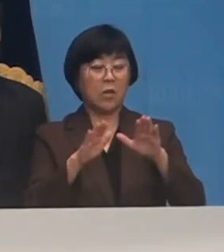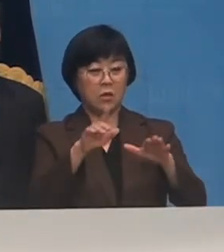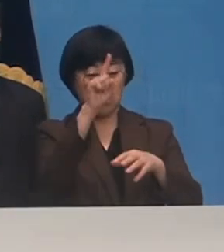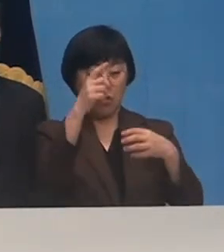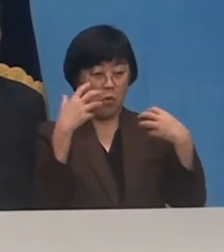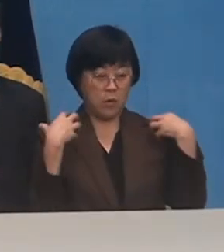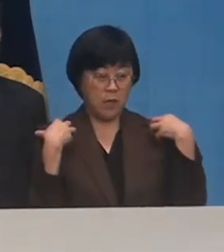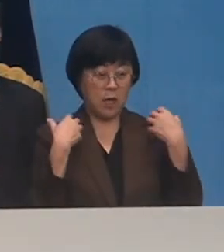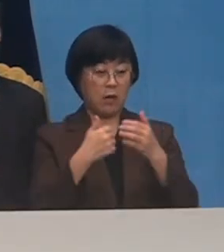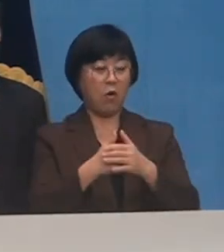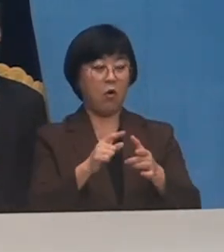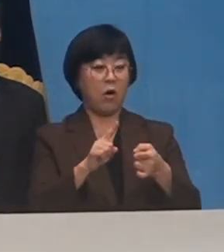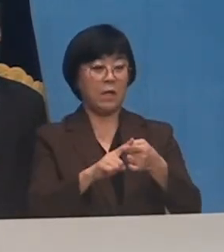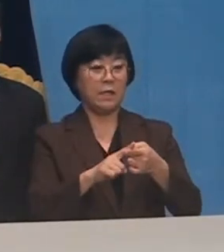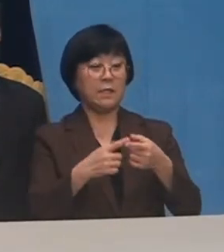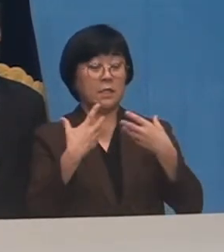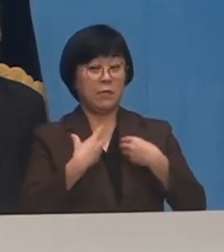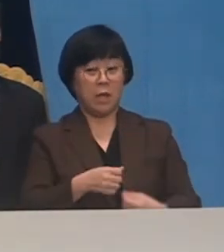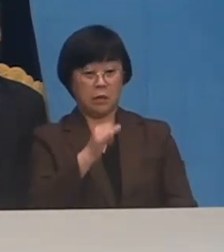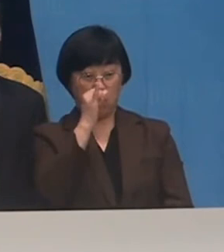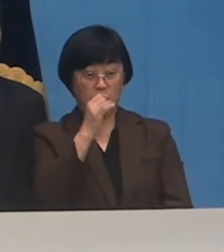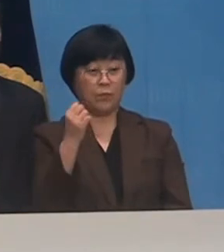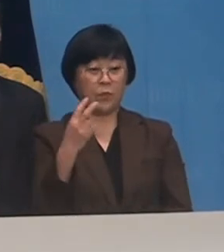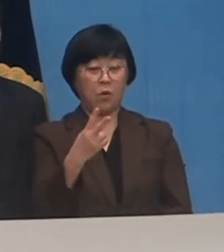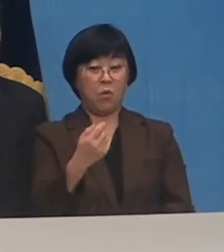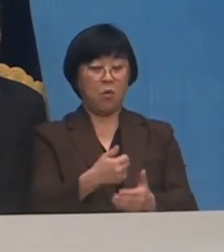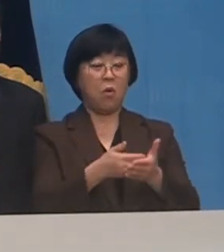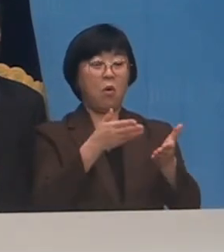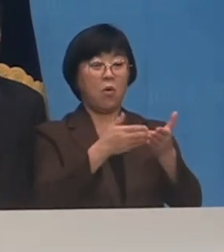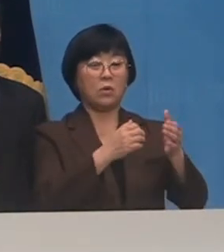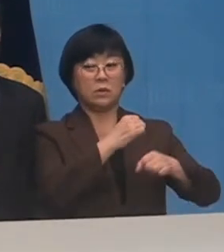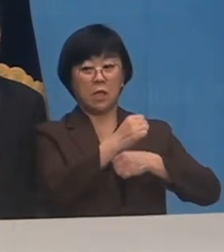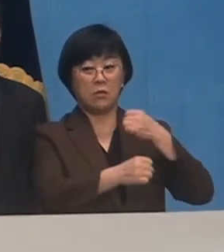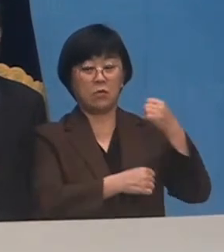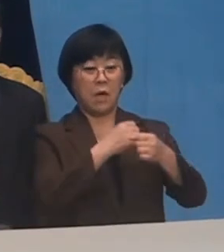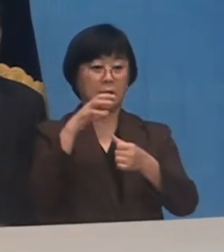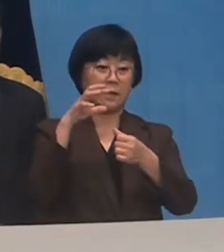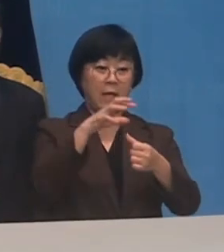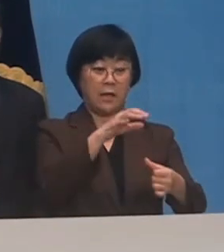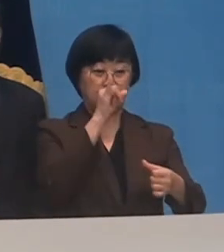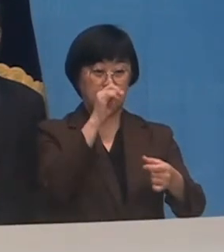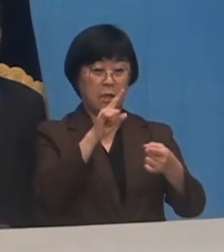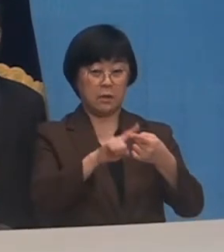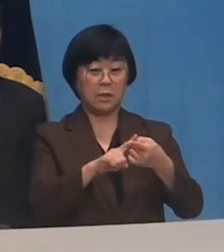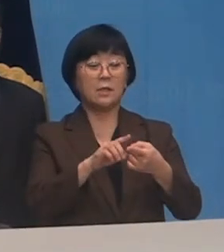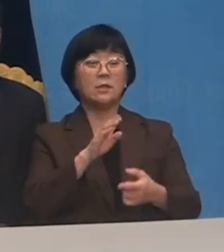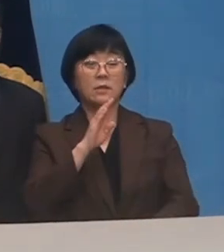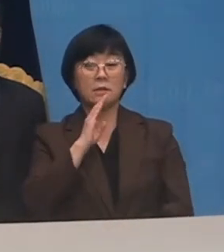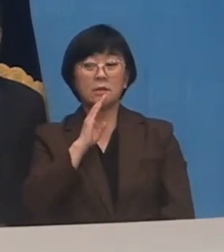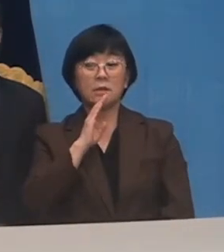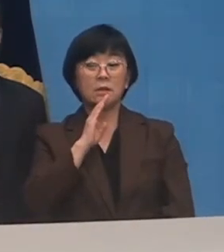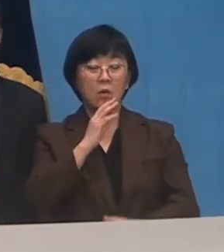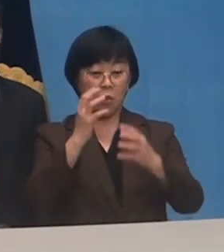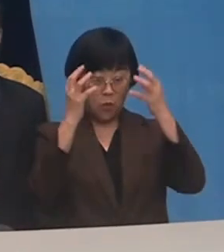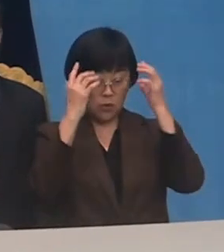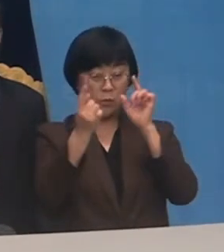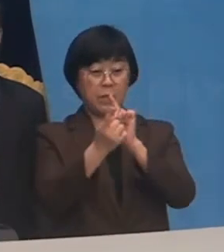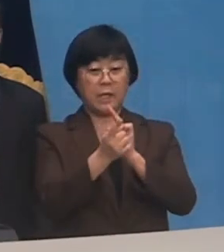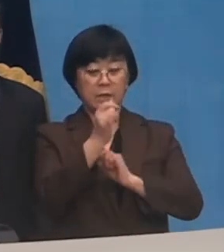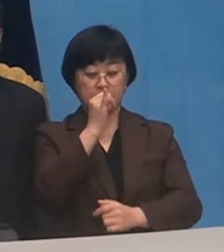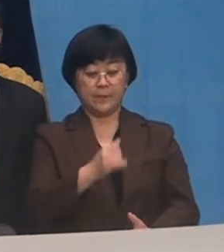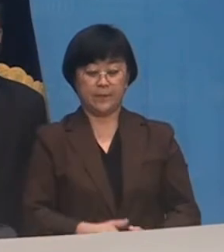대한 실망을 강력 표출했고요. 그 다음 언론 자유가 탄압당한다는 그런 실질적인 지금 고통을 겪고